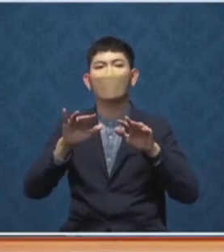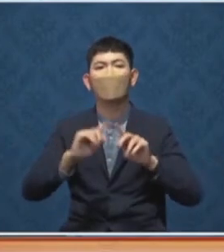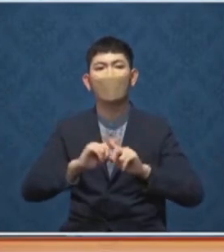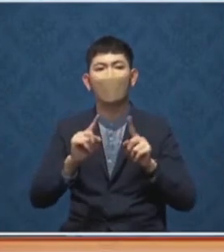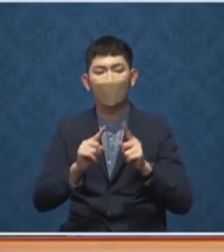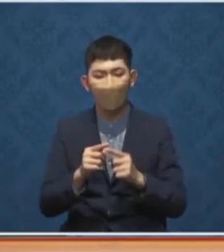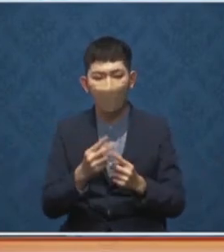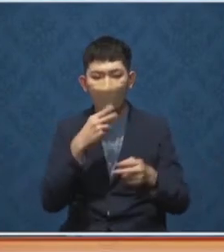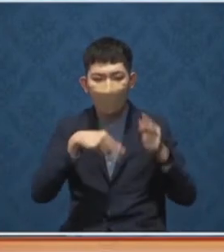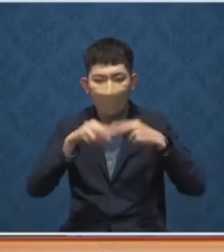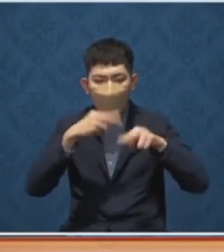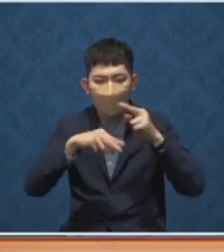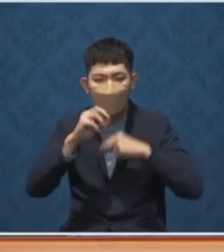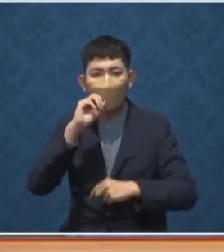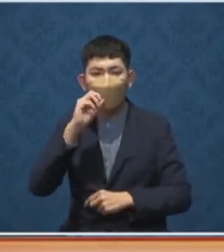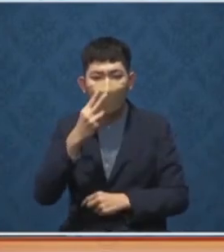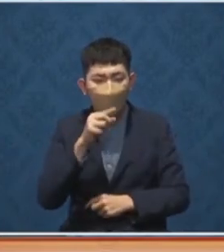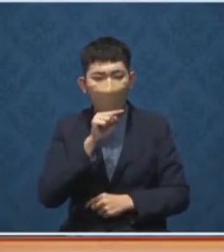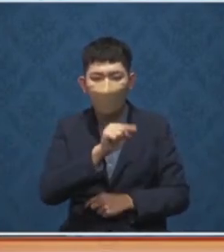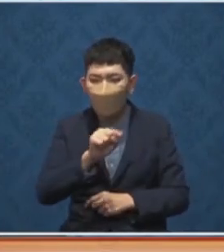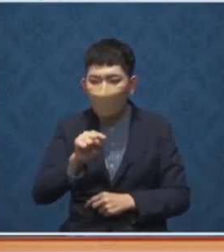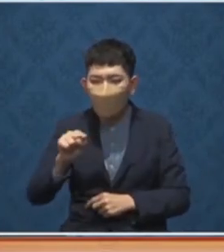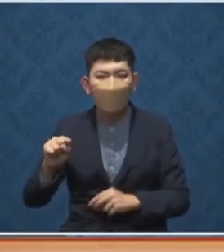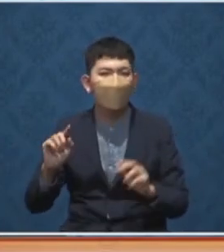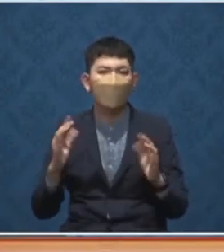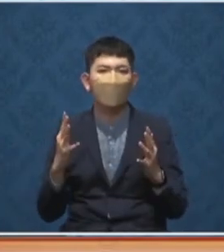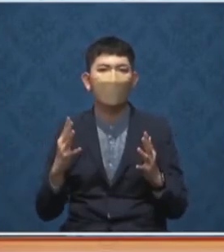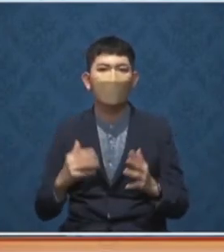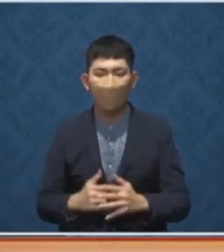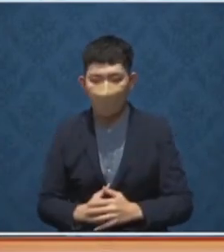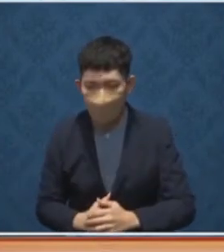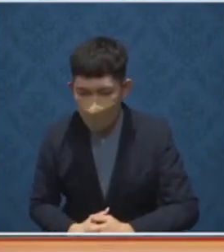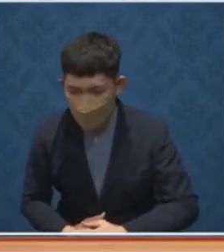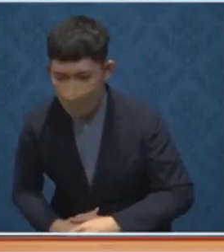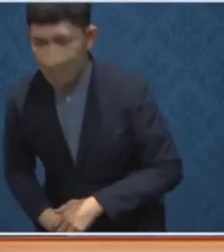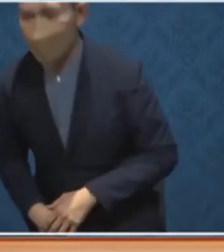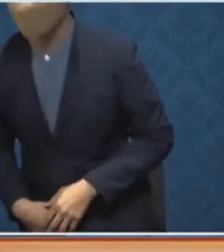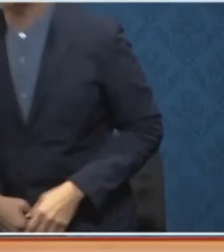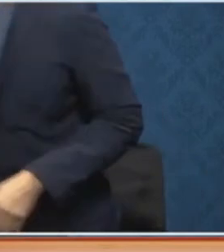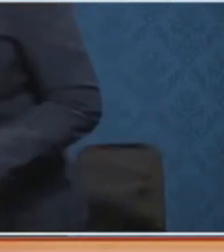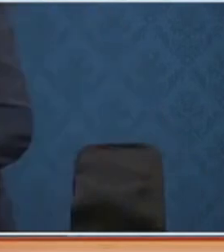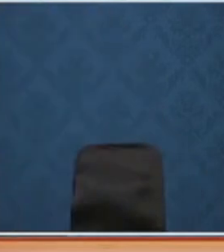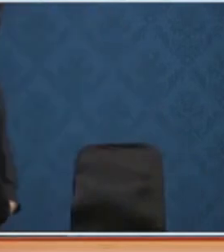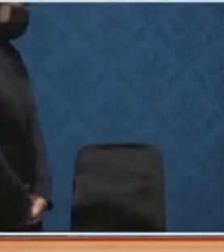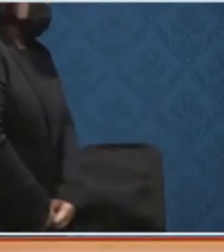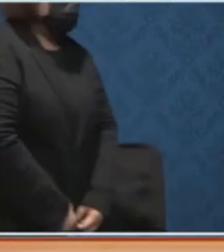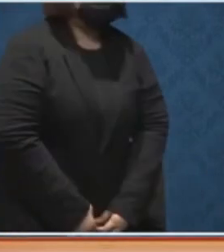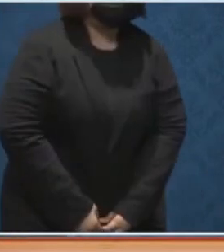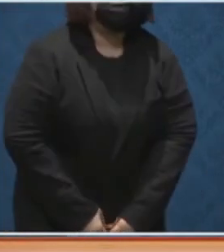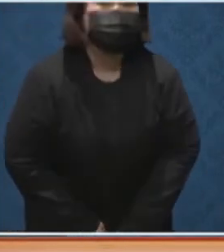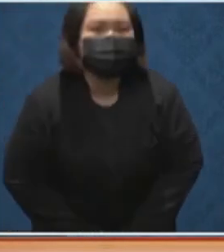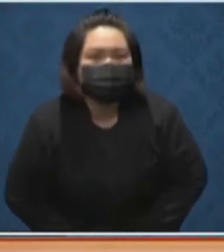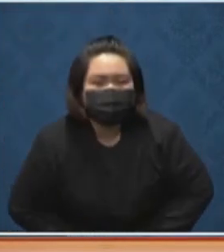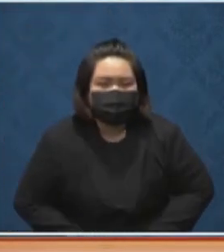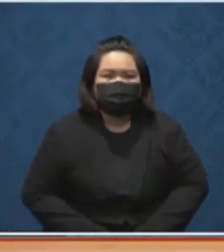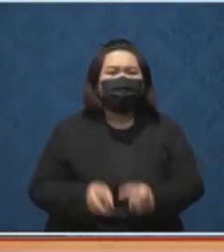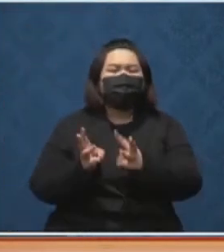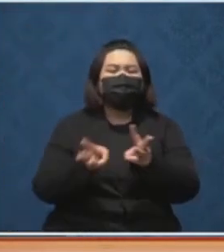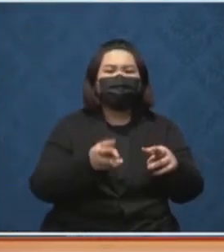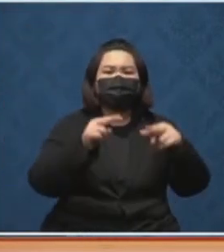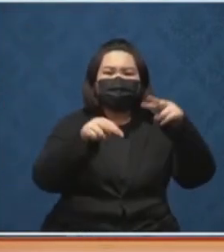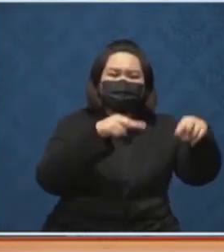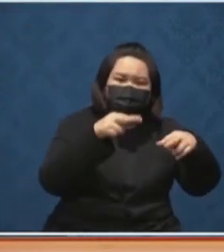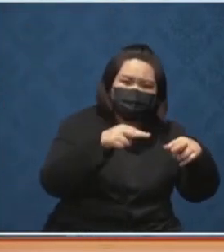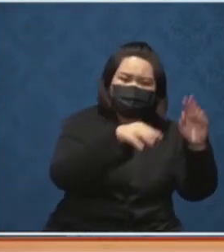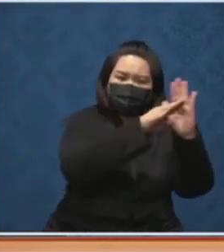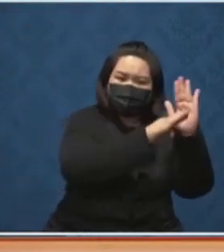มีการคออเช็กบผเกี่ยวครอง อน ๆ เลยแ้แต่นิดเดียวและใหาย ๆ ครั้งการต่ดสอบเรื่องอะไรป้ก็ไม่มที่มาที่ไป